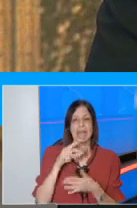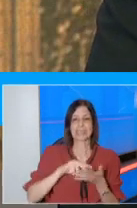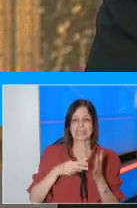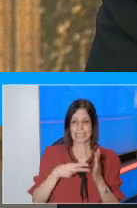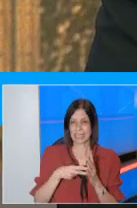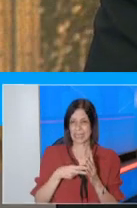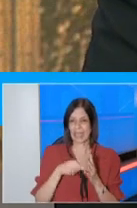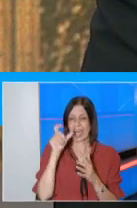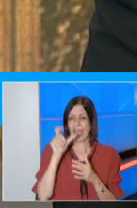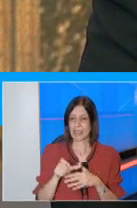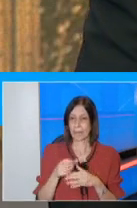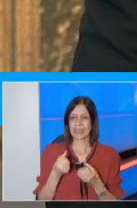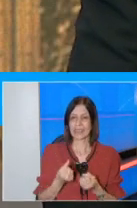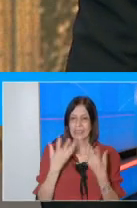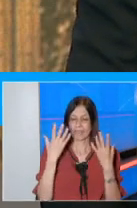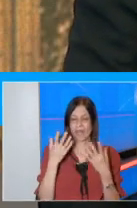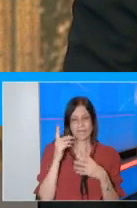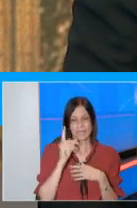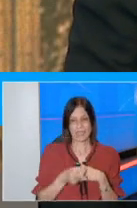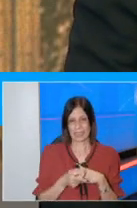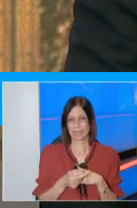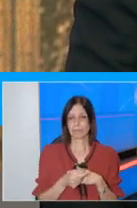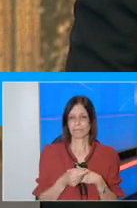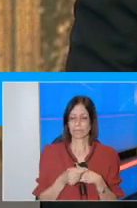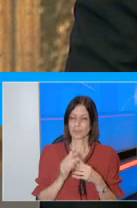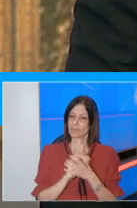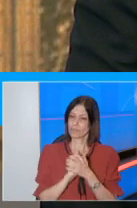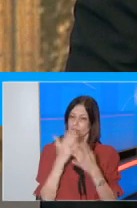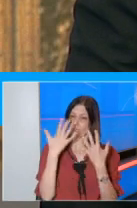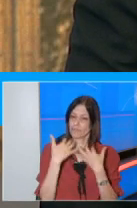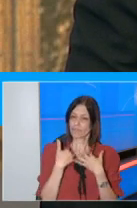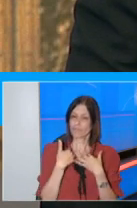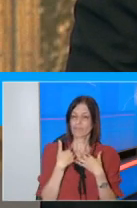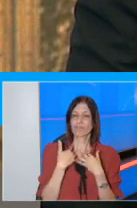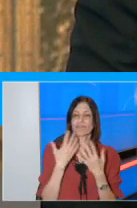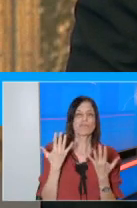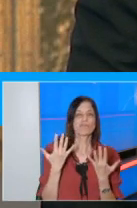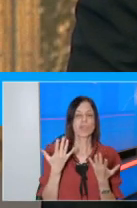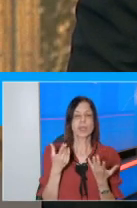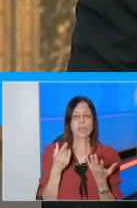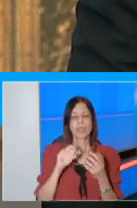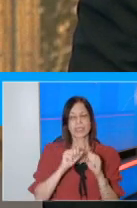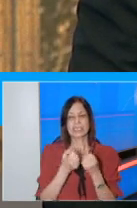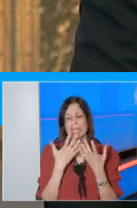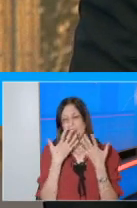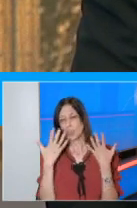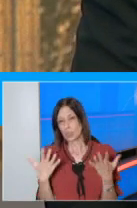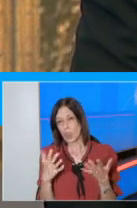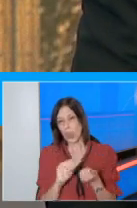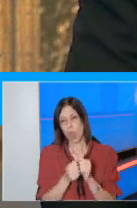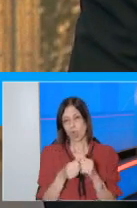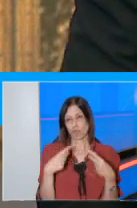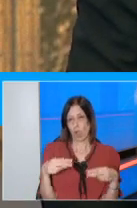לך. שלום. בואי תספרי לנו עד כמה הנזק גדול, או עד כמה